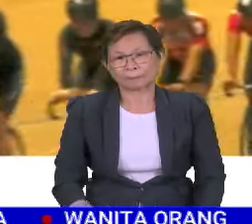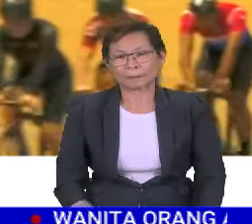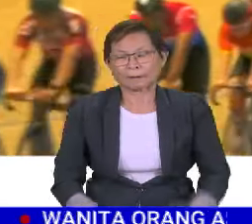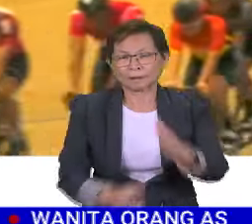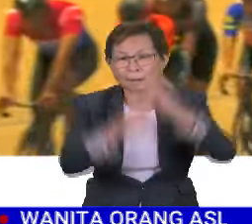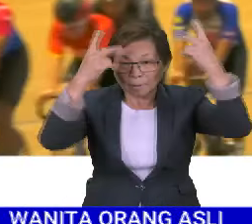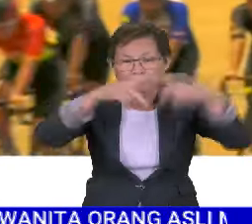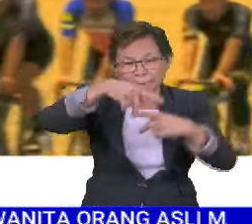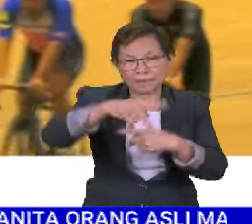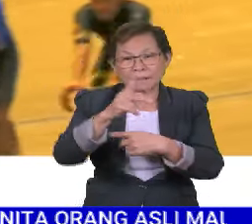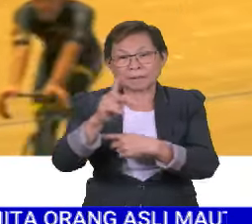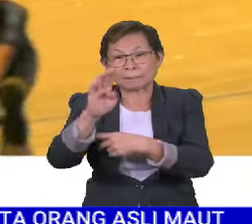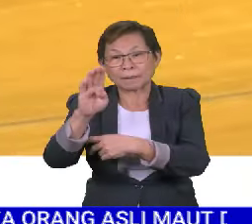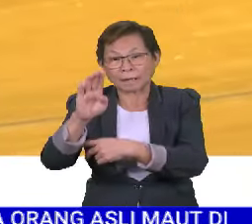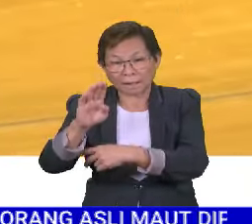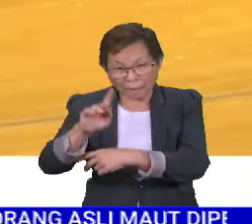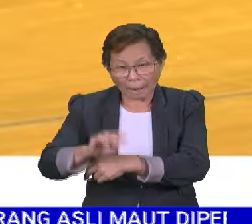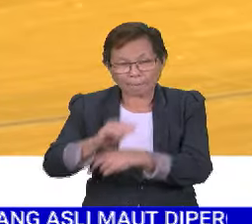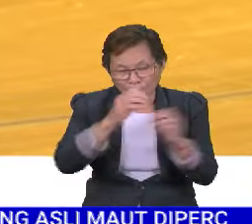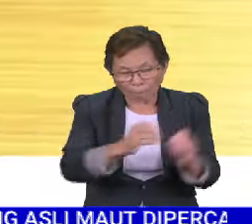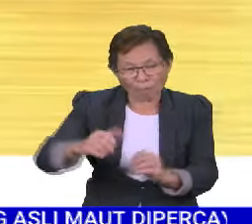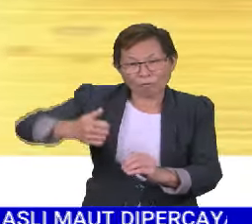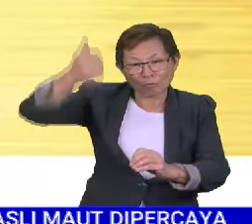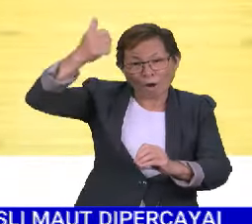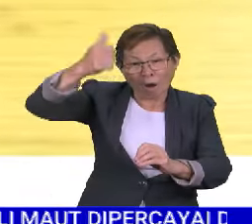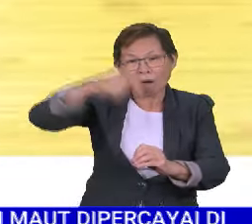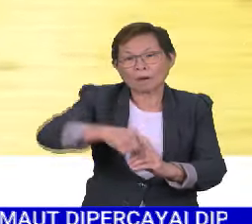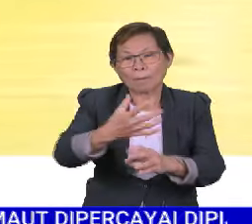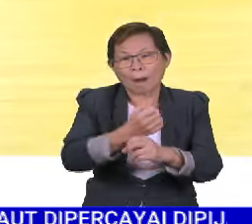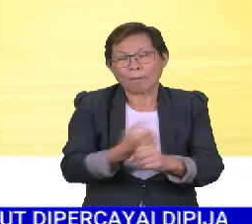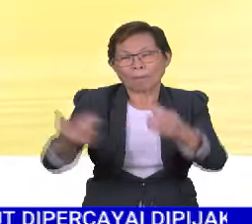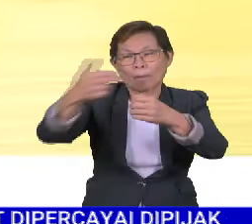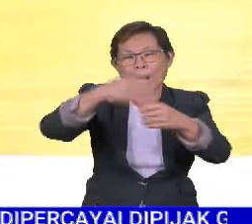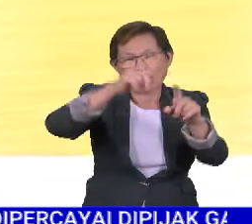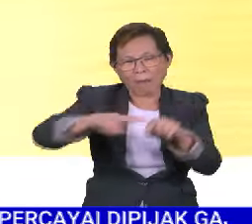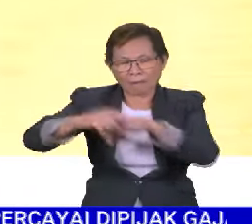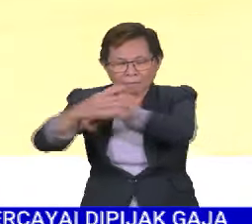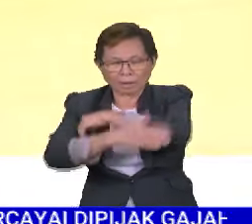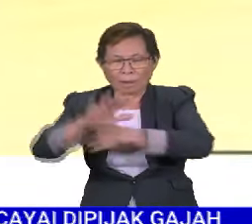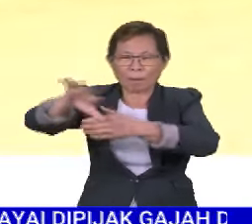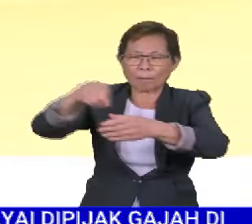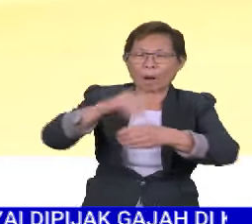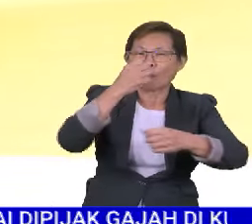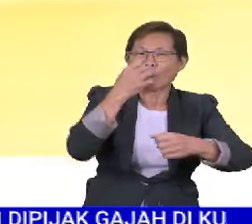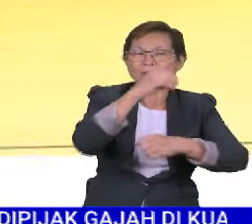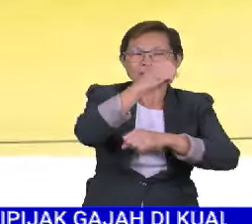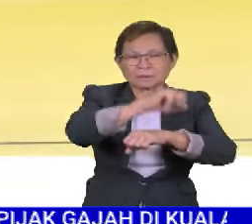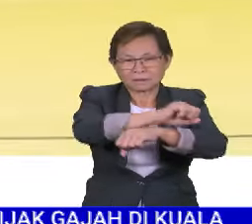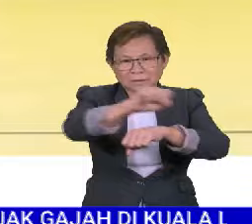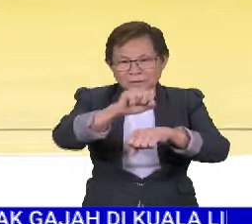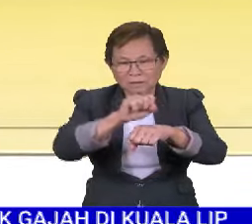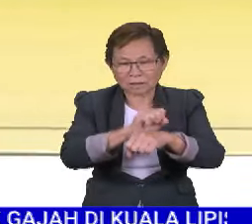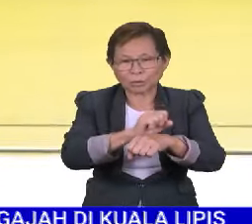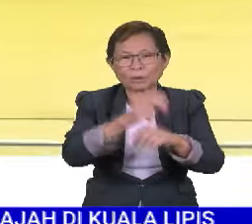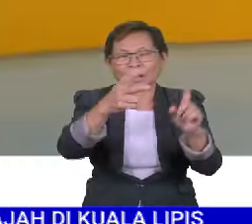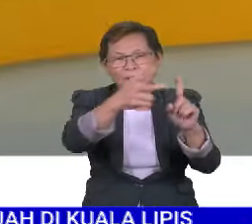Naib Presiden PKBM Firdaus Ashab berkata penganjuran sulung Piala Presiden ini mendapat penyertaan dari pelbagai negara, antaranya melibatkan Hong Kong, Singapura, Indonesia,